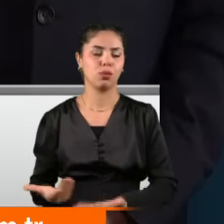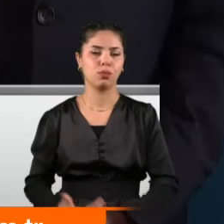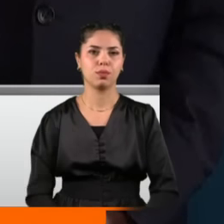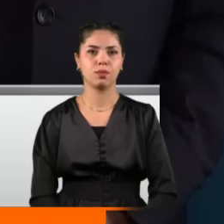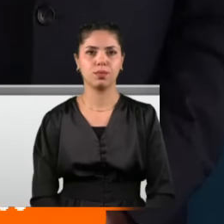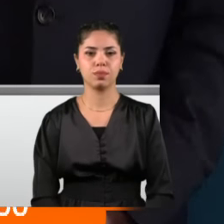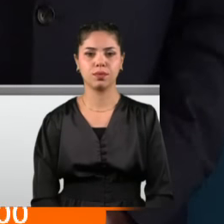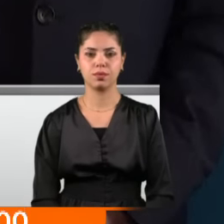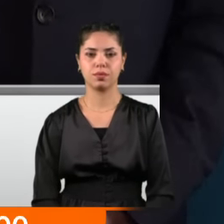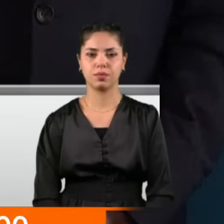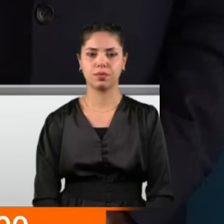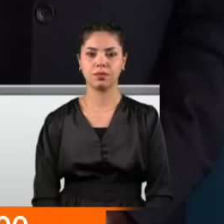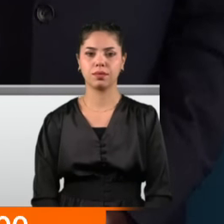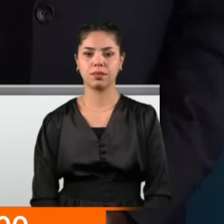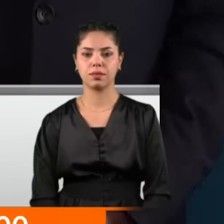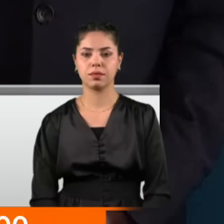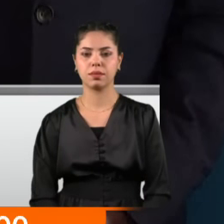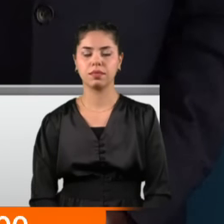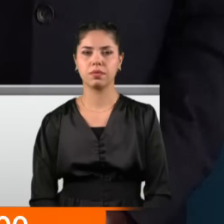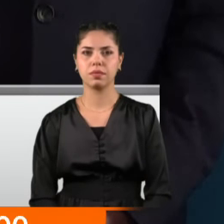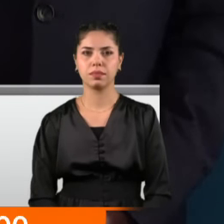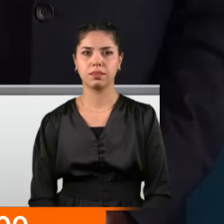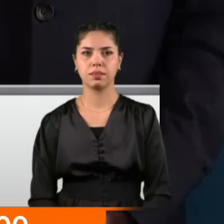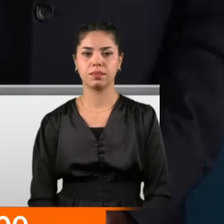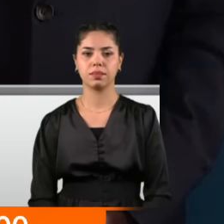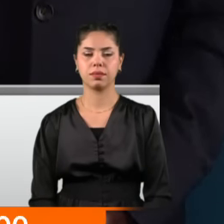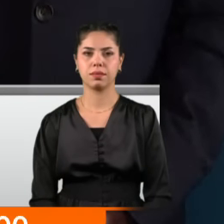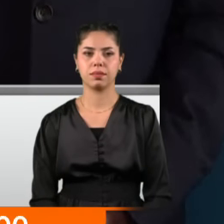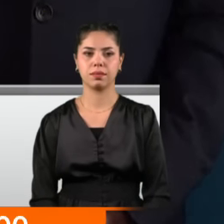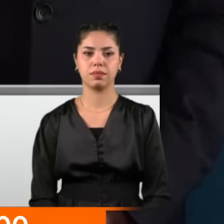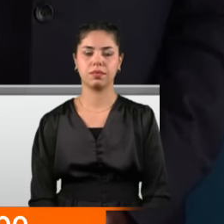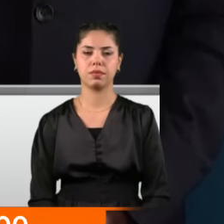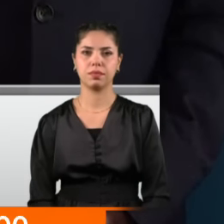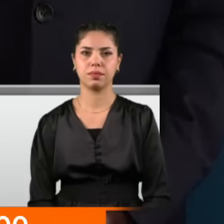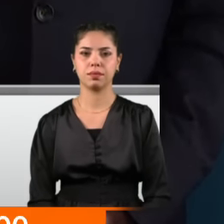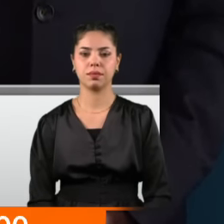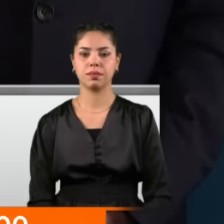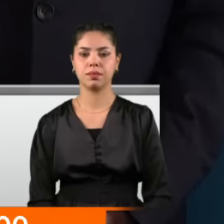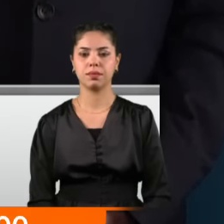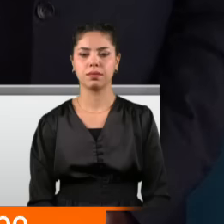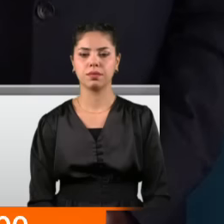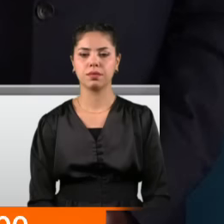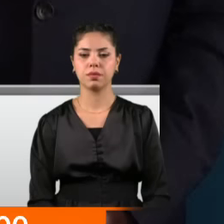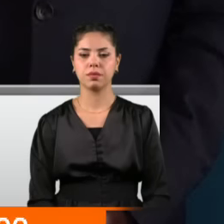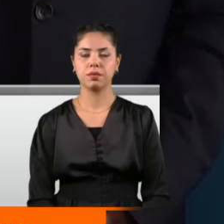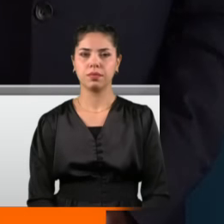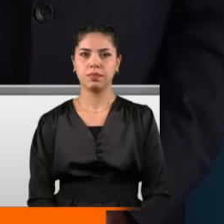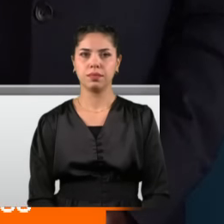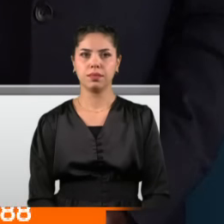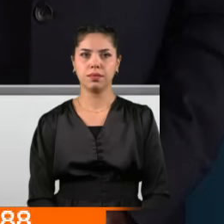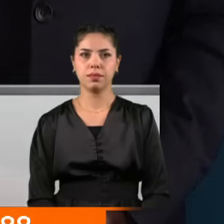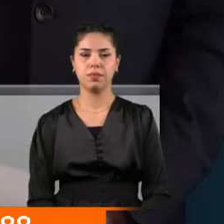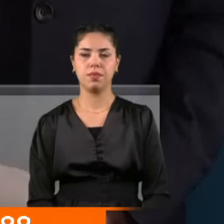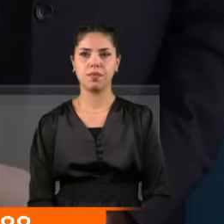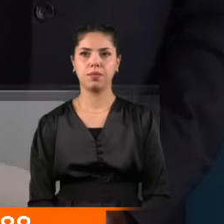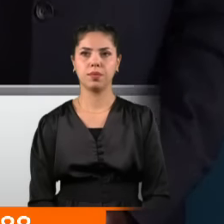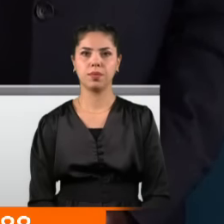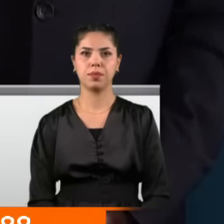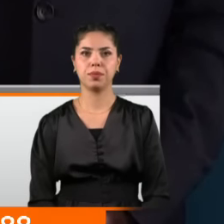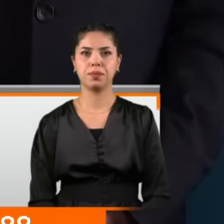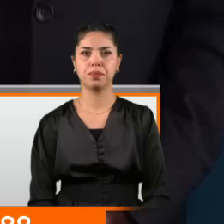İsrail Başbakanı Netanyahu ve savunma bakanı Gallant'ın Filistin topraklarında işlenen uluslararası suçlardan cezai sorumluluk